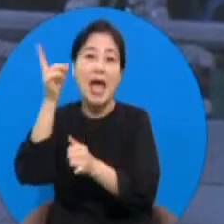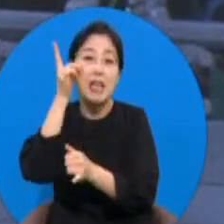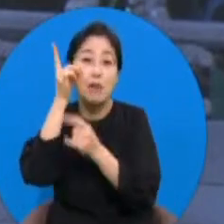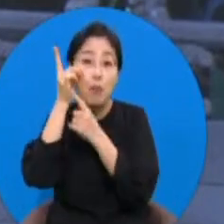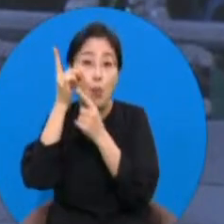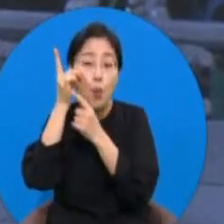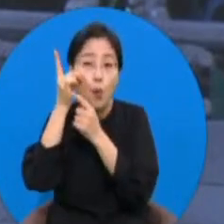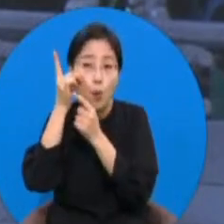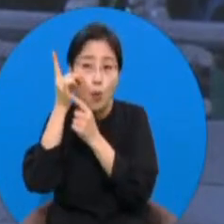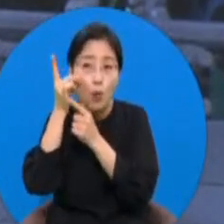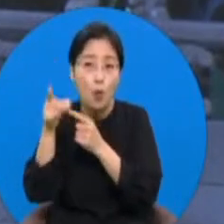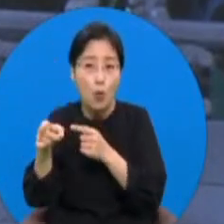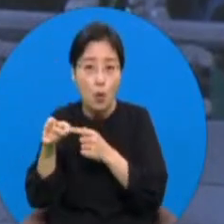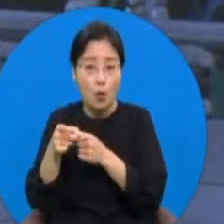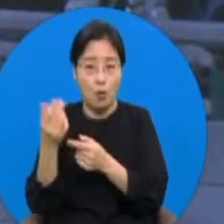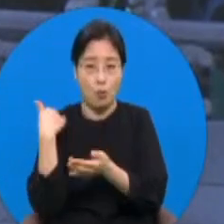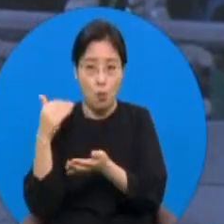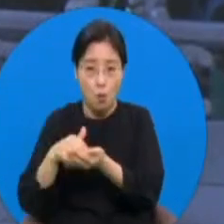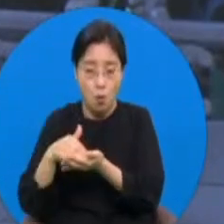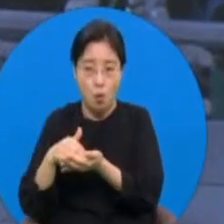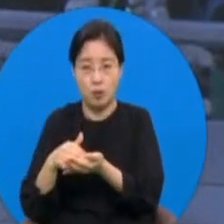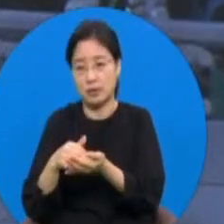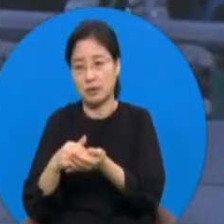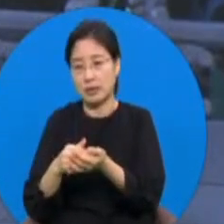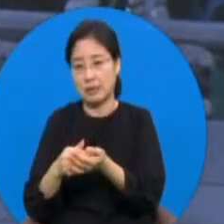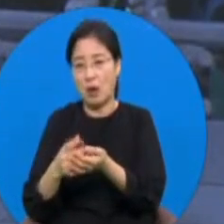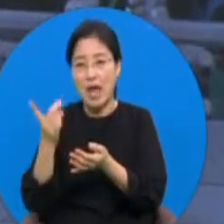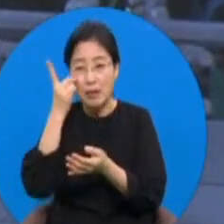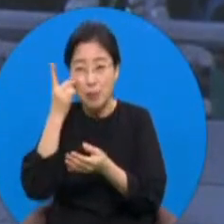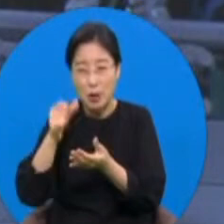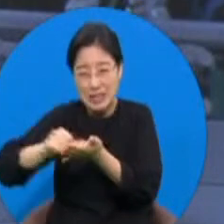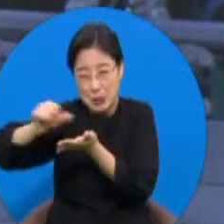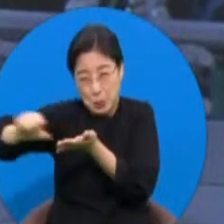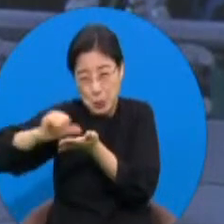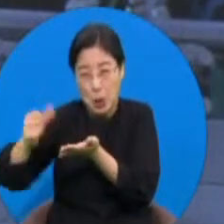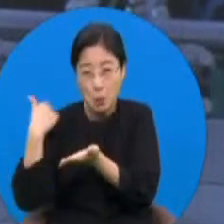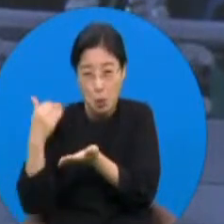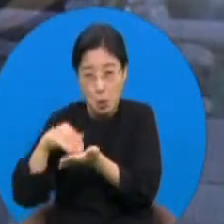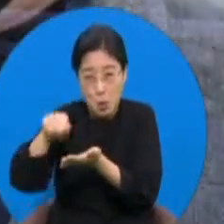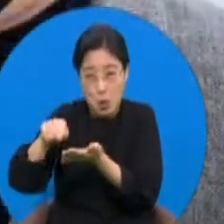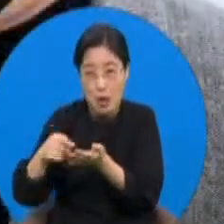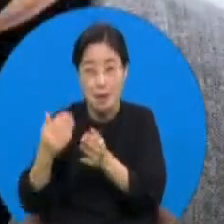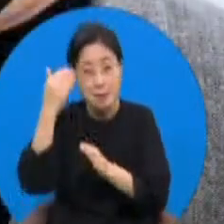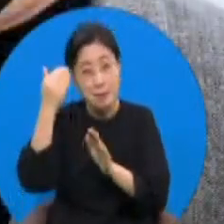포렌식을 막는 앱이 설치되어 있는 것 아니냐, 뭐 이런 의혹 보도도 나왔습니다. 어떤 내용인지 보시죠.